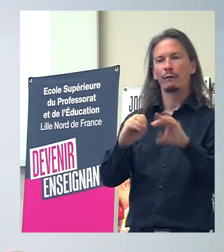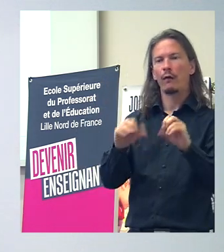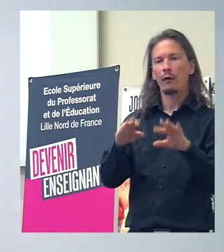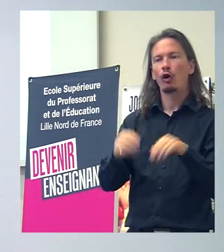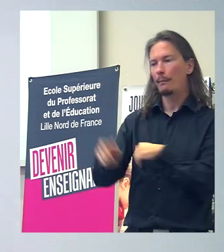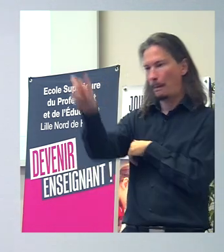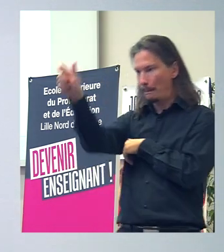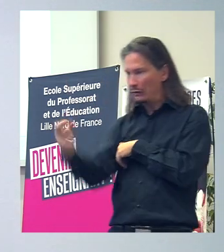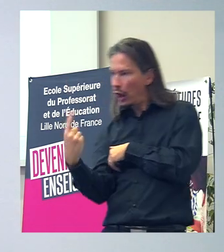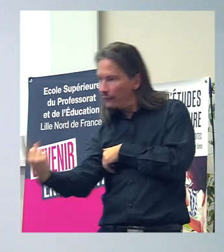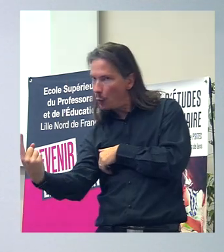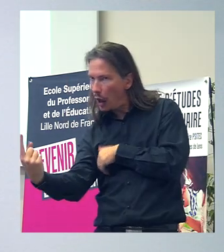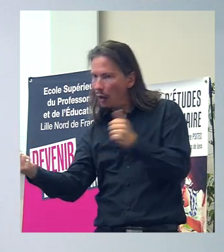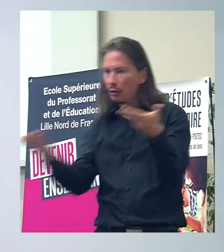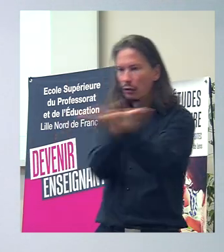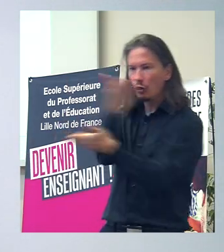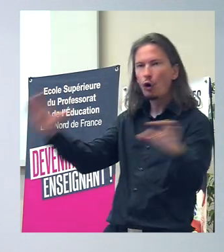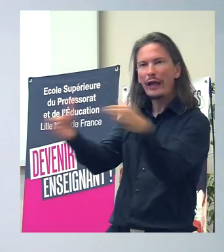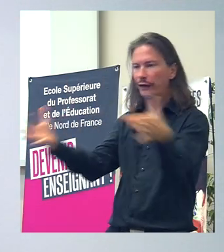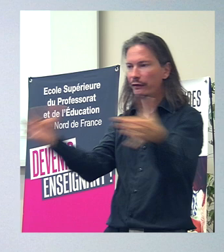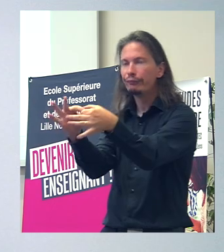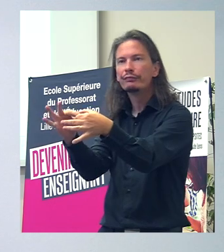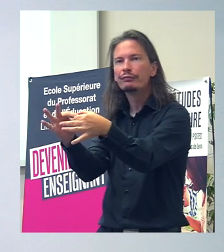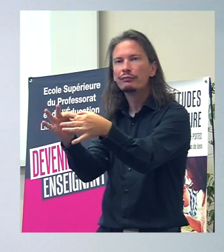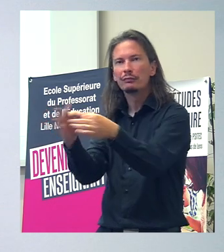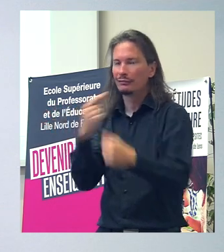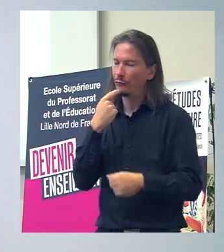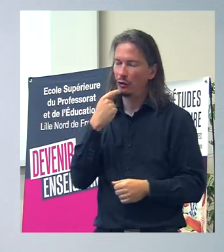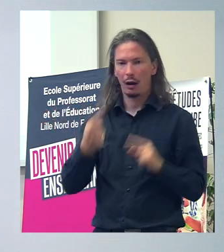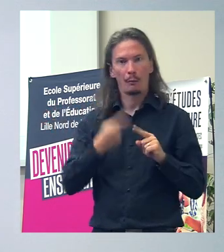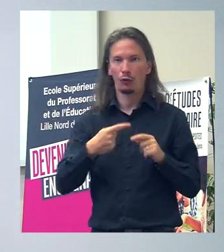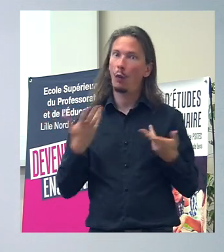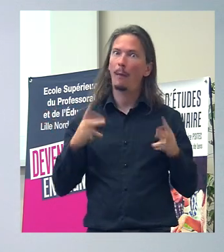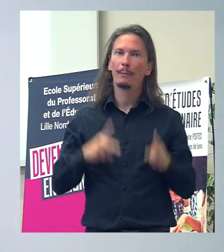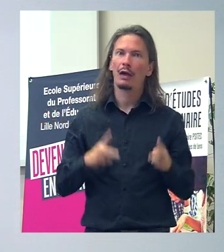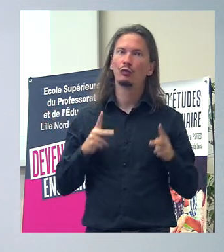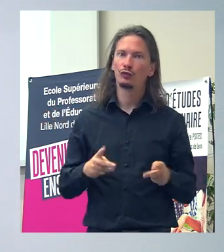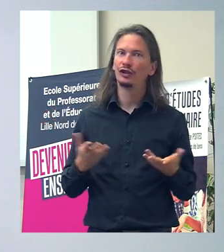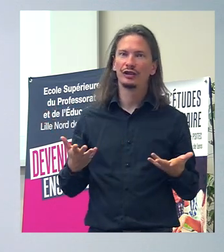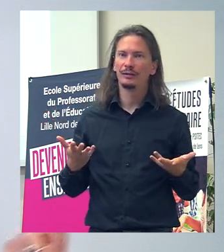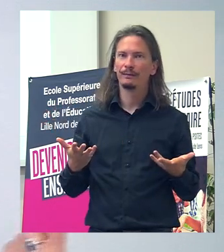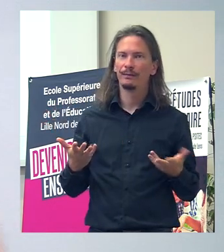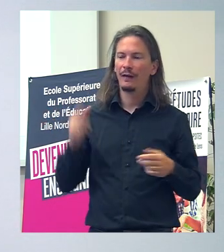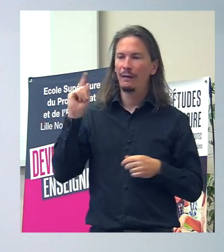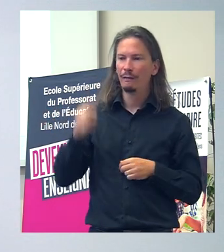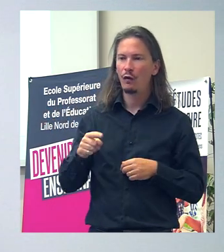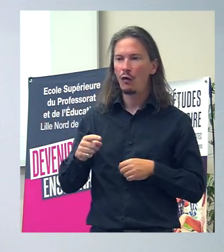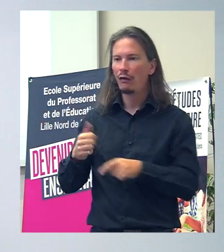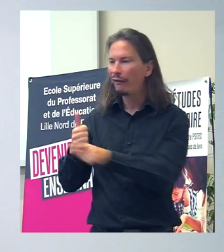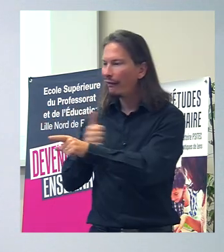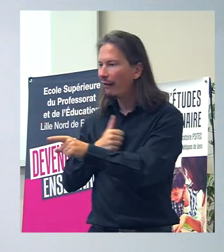commun. Donc, il est important sur le plan pédagogique de passer du commun